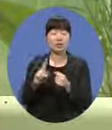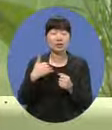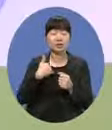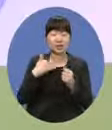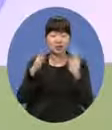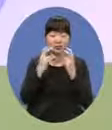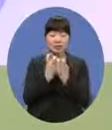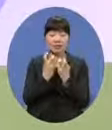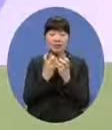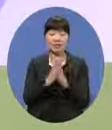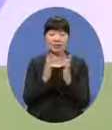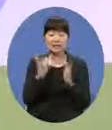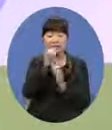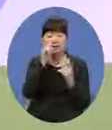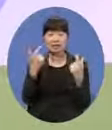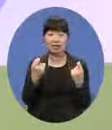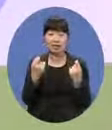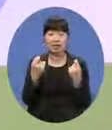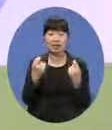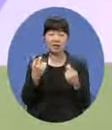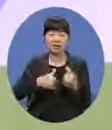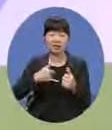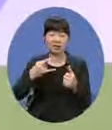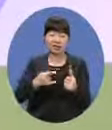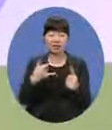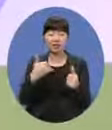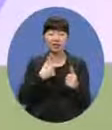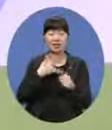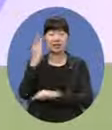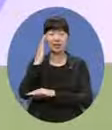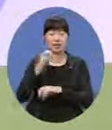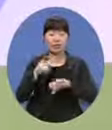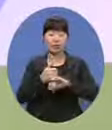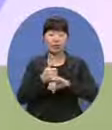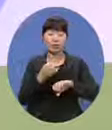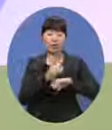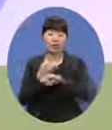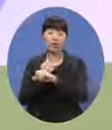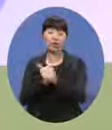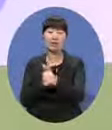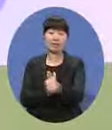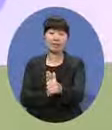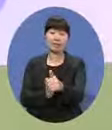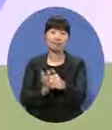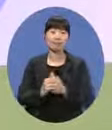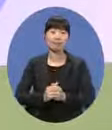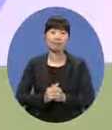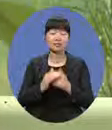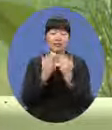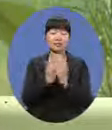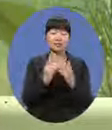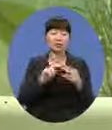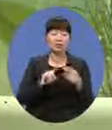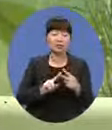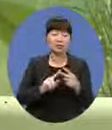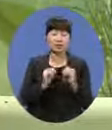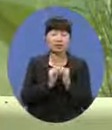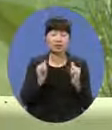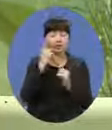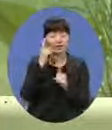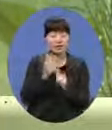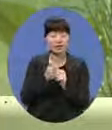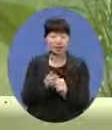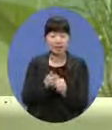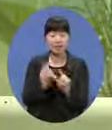제 공법이 시작이라도 할 수 있는데 꼭 이제 자녀분들께 제이 이야기를 꼭 전 셨으면 좋겠습니다 어 그래요 하여튼 뭐든지 사람이 참 생각하게 많이